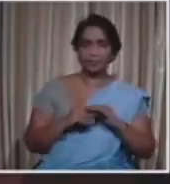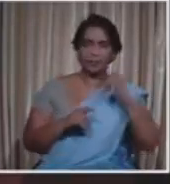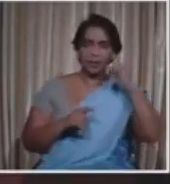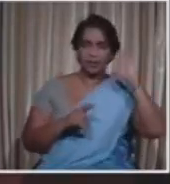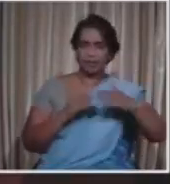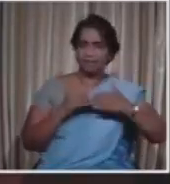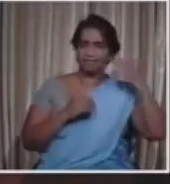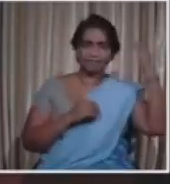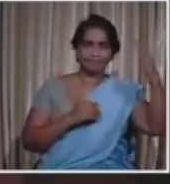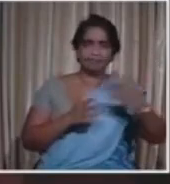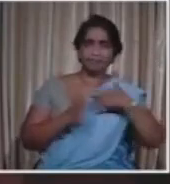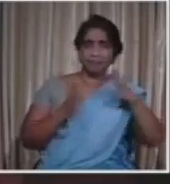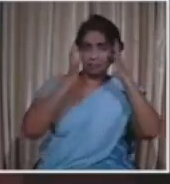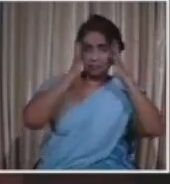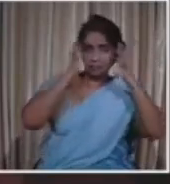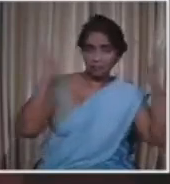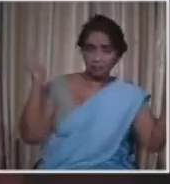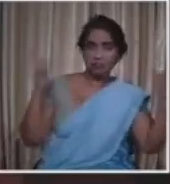අදූරදර්ශී උද්දච්ච